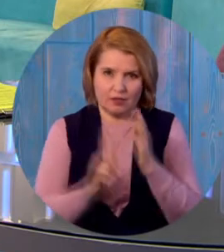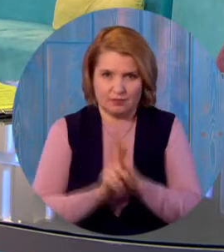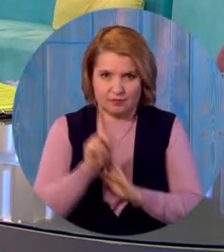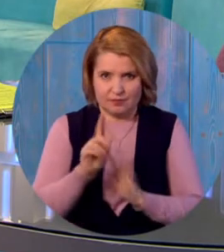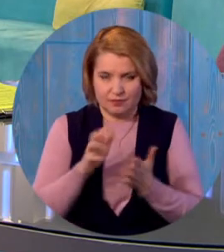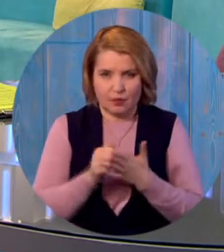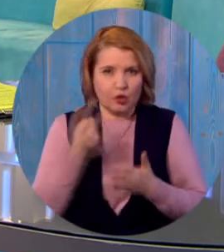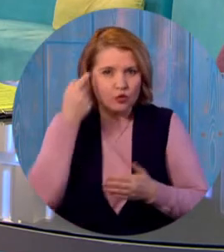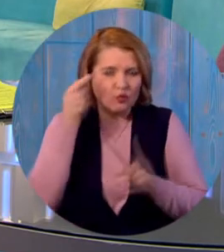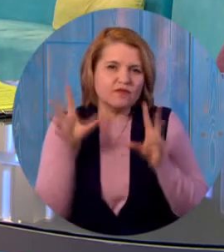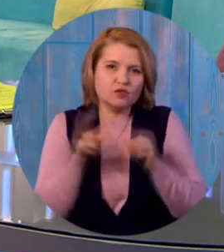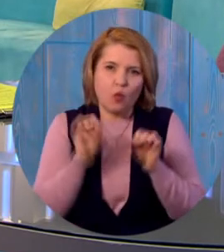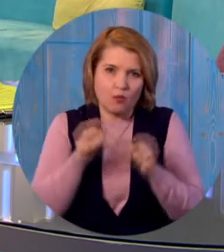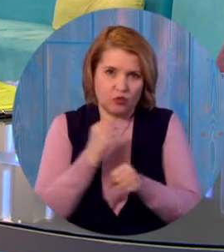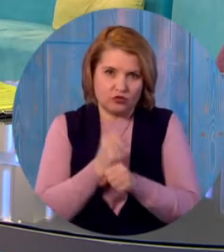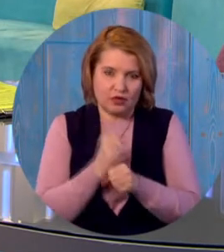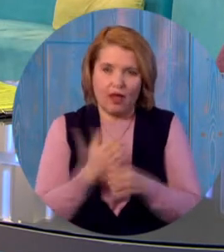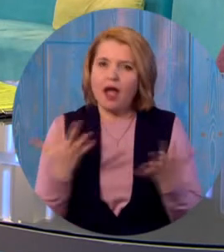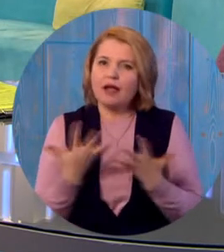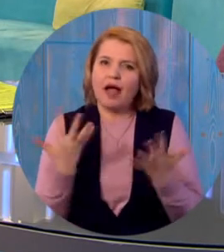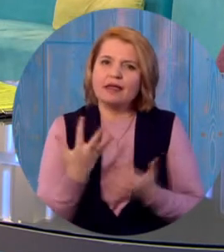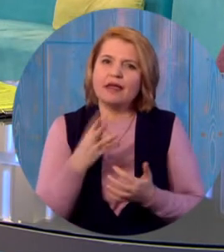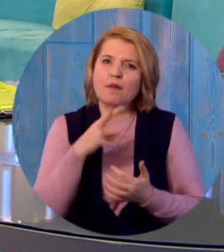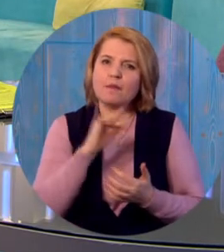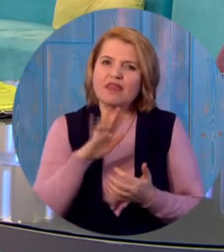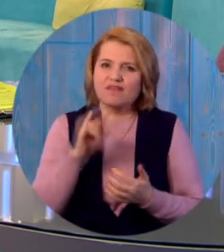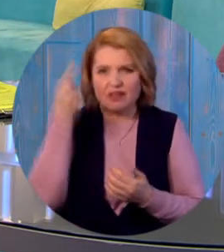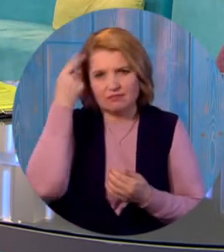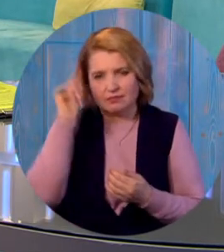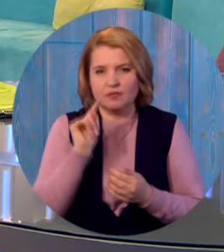что самостоятельно все можно делать. С какими мифами вы чаще всего сталкиваетесь